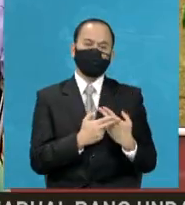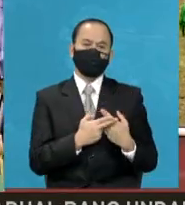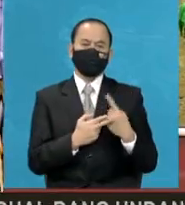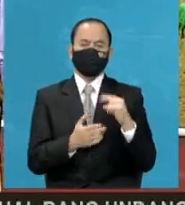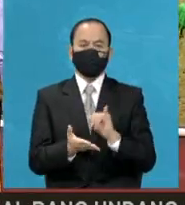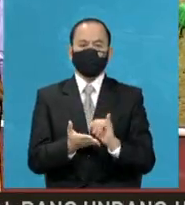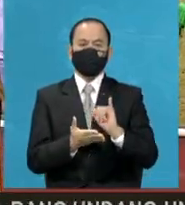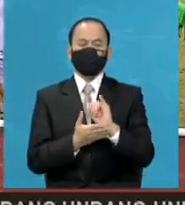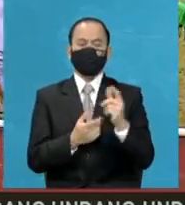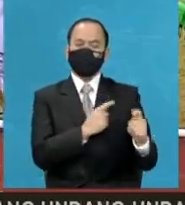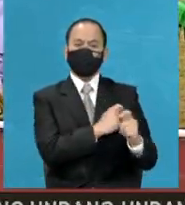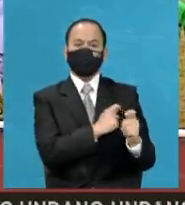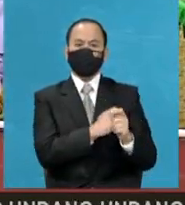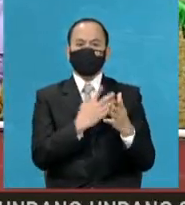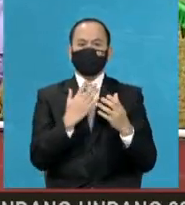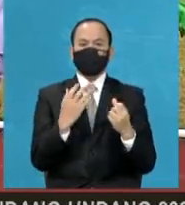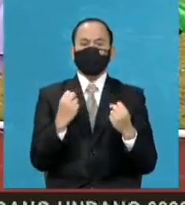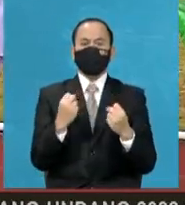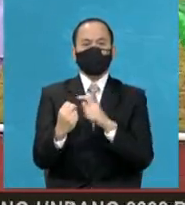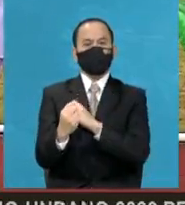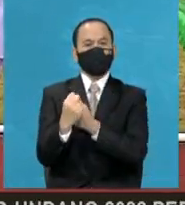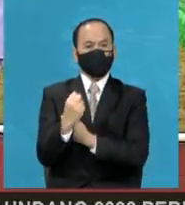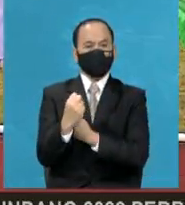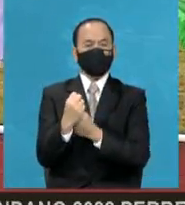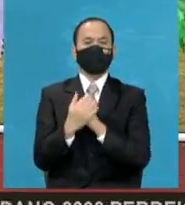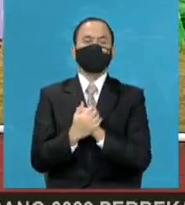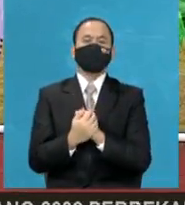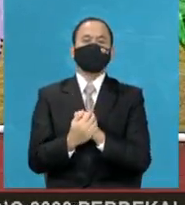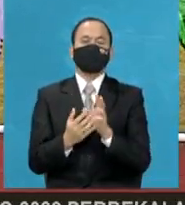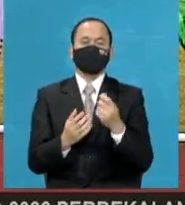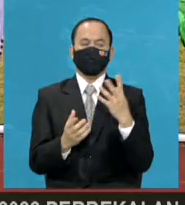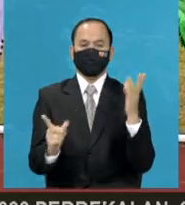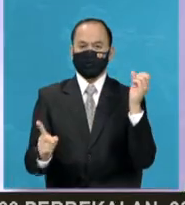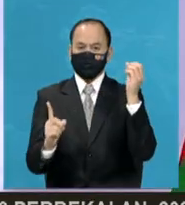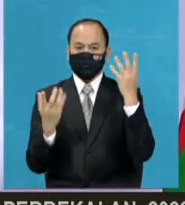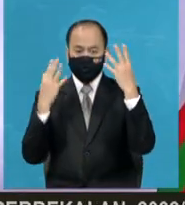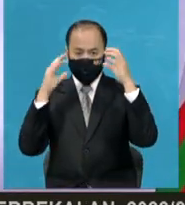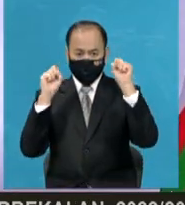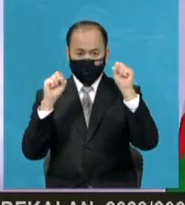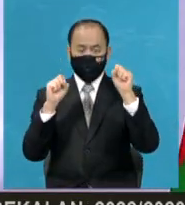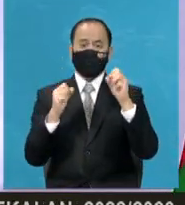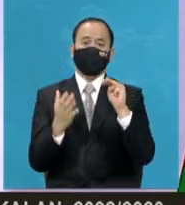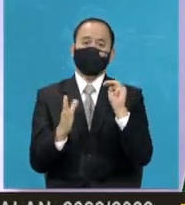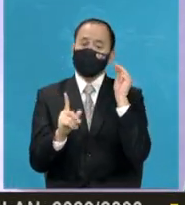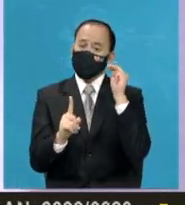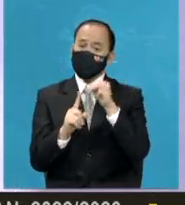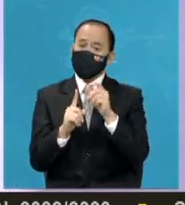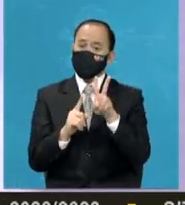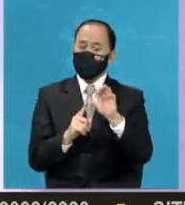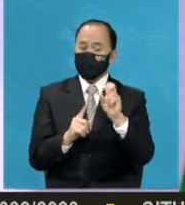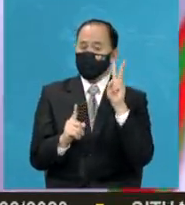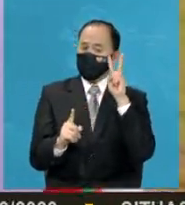sebuah institusi pertahanan yang Teguh dan mencapai matlamat serta visi dan misi fbdb majelis